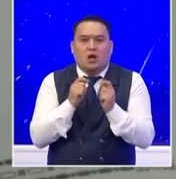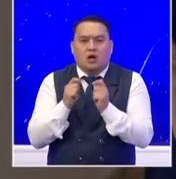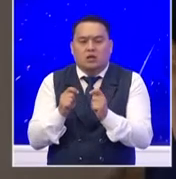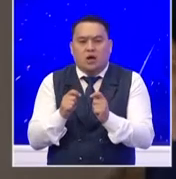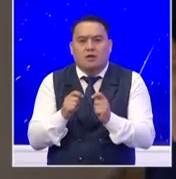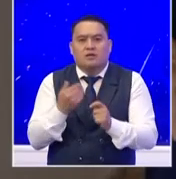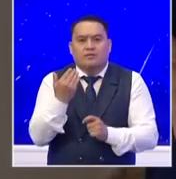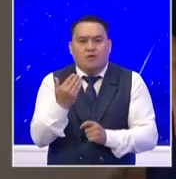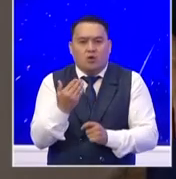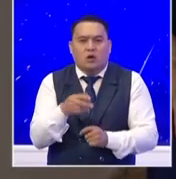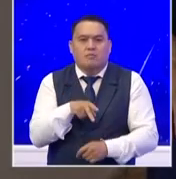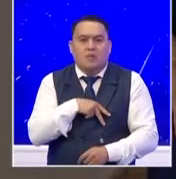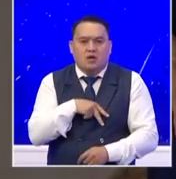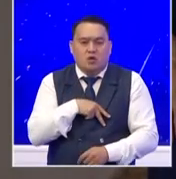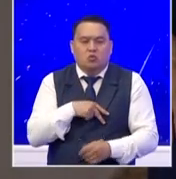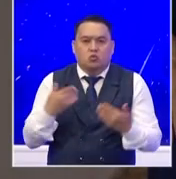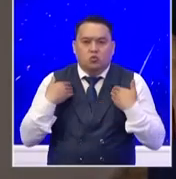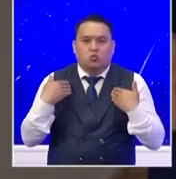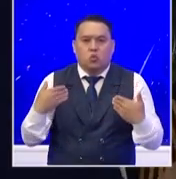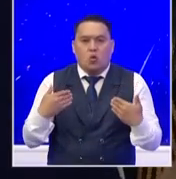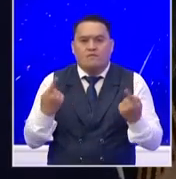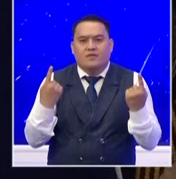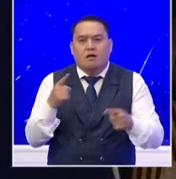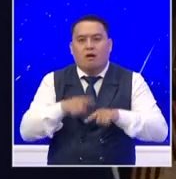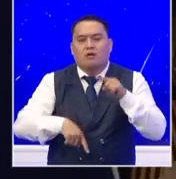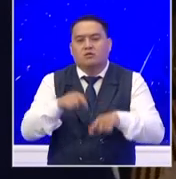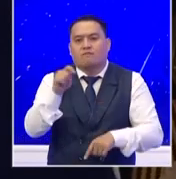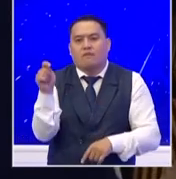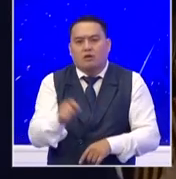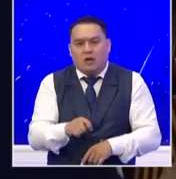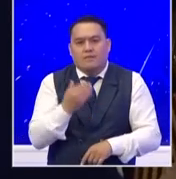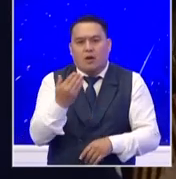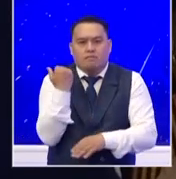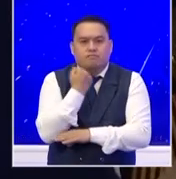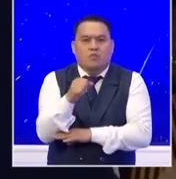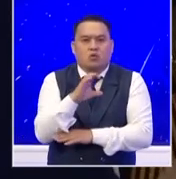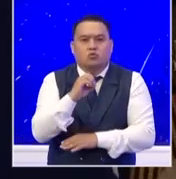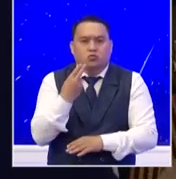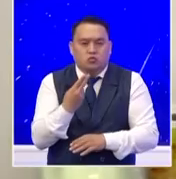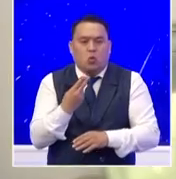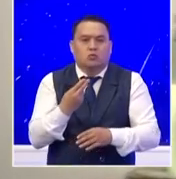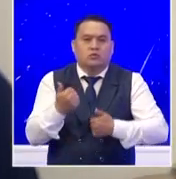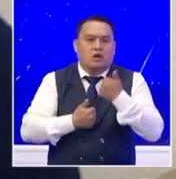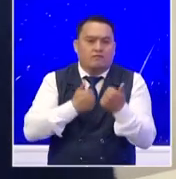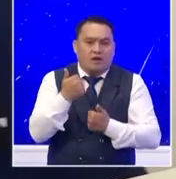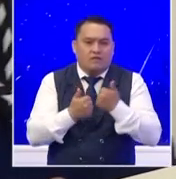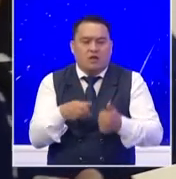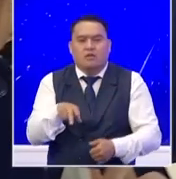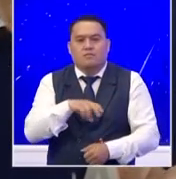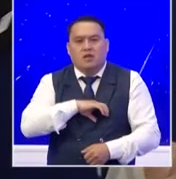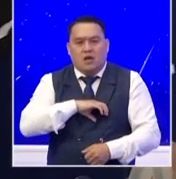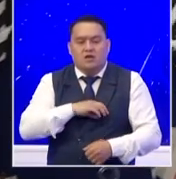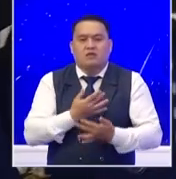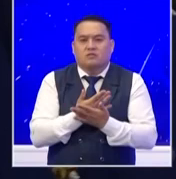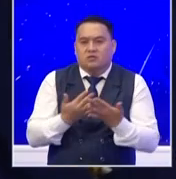грамот. В их числе медаль за доблестный труд в годы Великой Отечественной войны, знак победителя социалистических соревнований, медаль ветерана